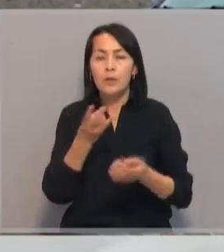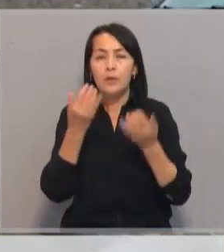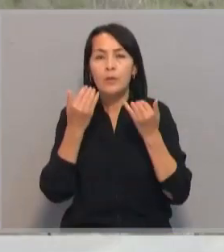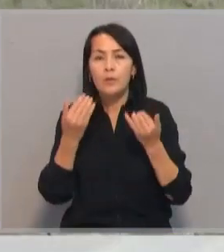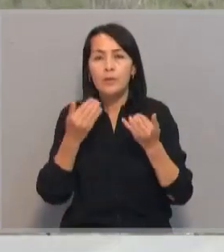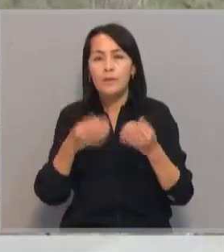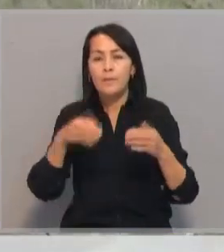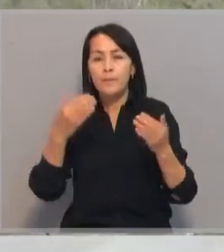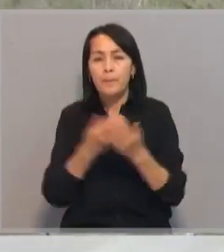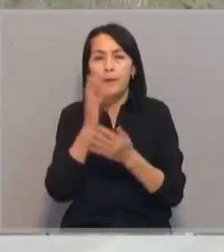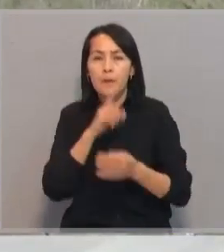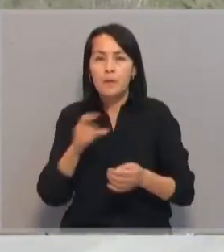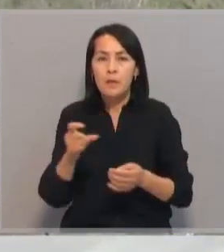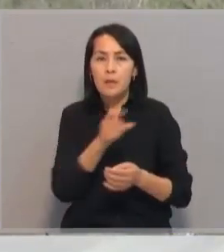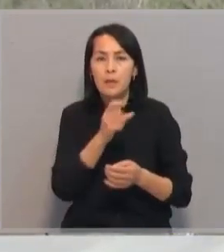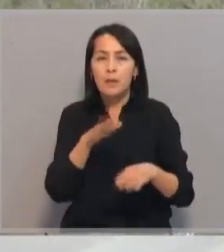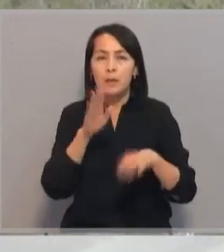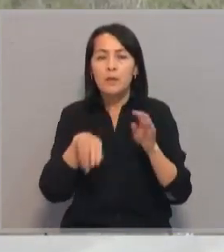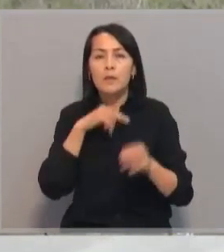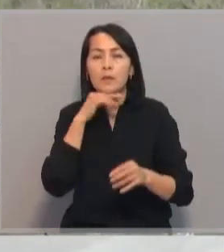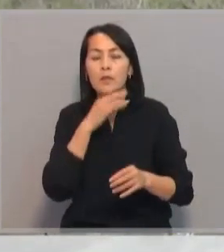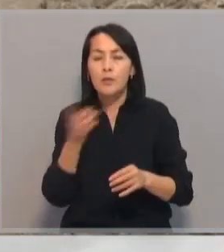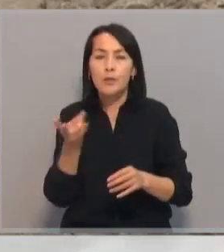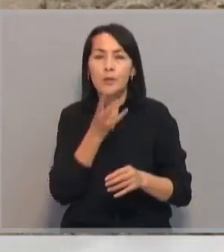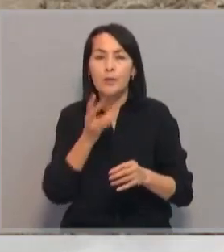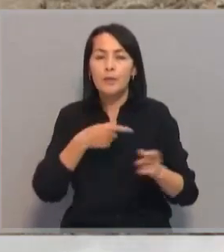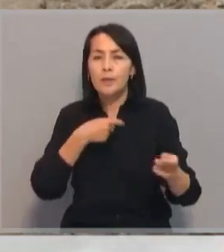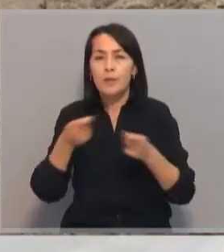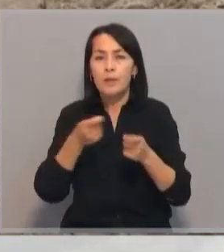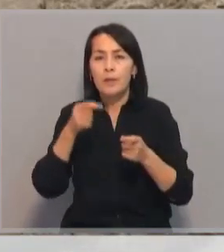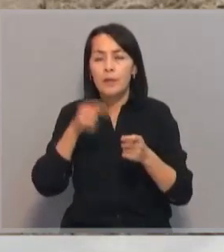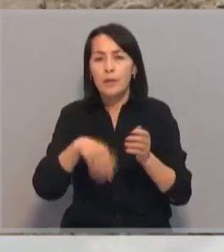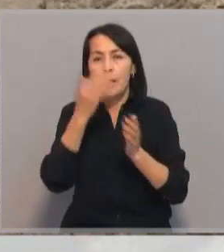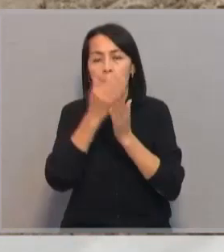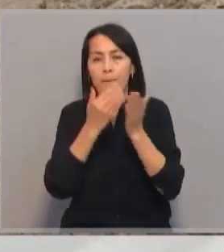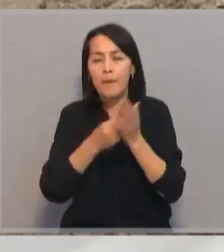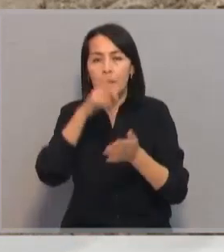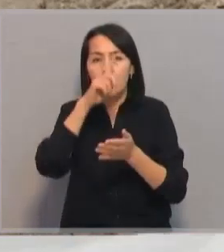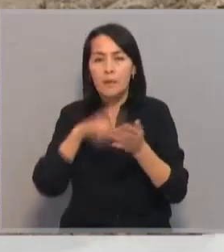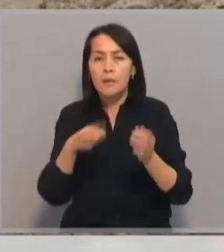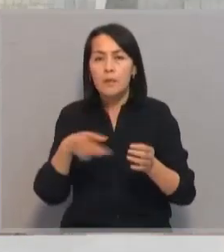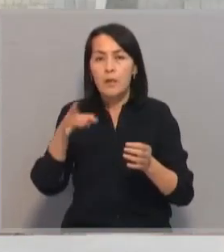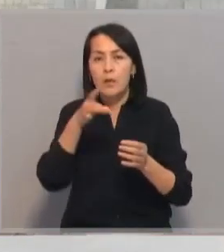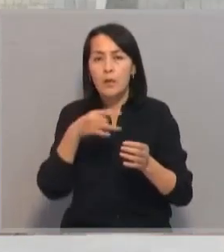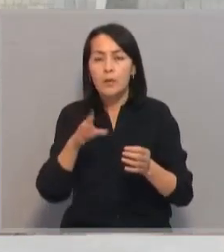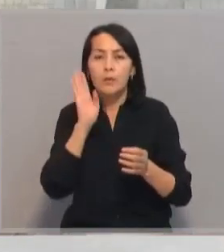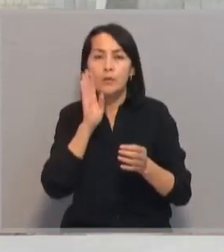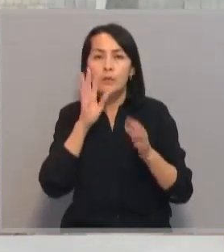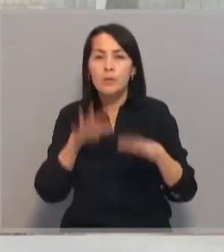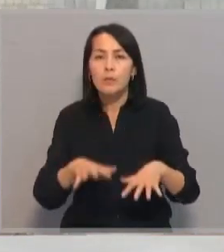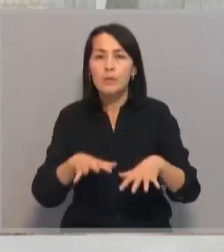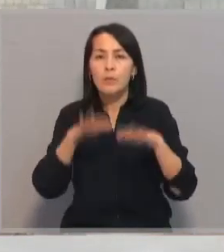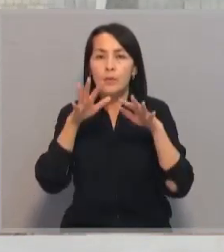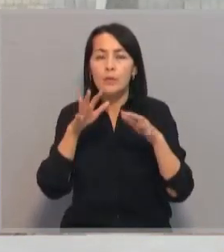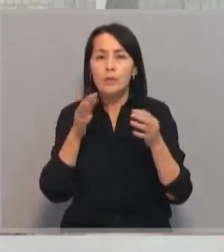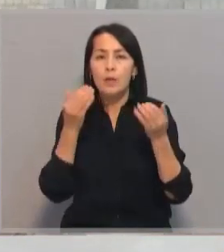ішінде ирригациялық арықтарға ерекше назар аудару керек екен. Әкімдік келтірген мәліметтерге сүйенсек, аудан аумағында су басу және